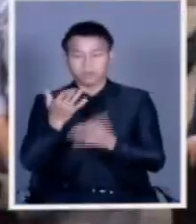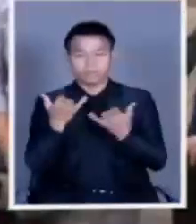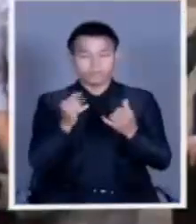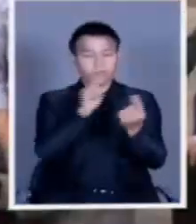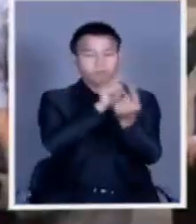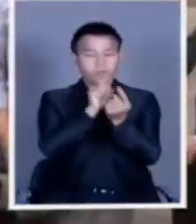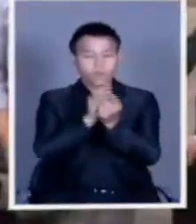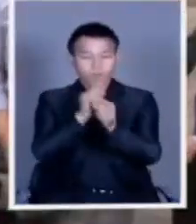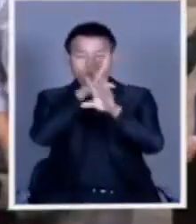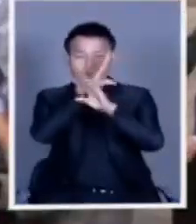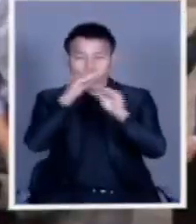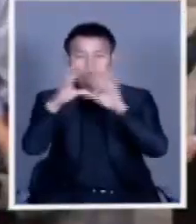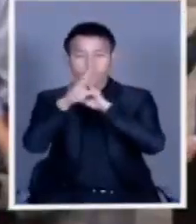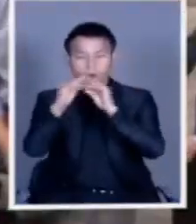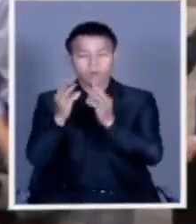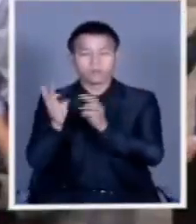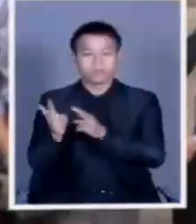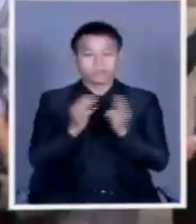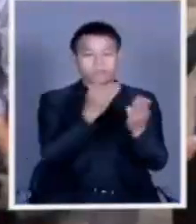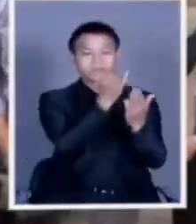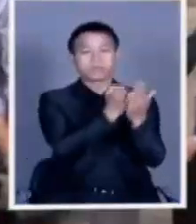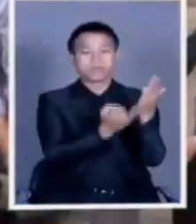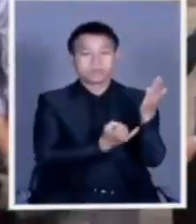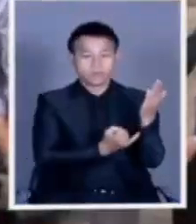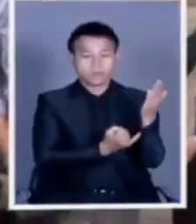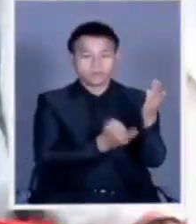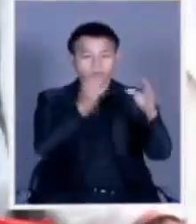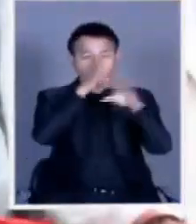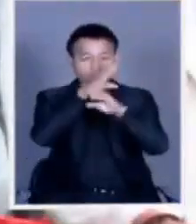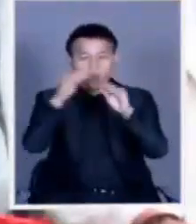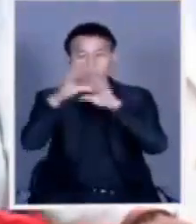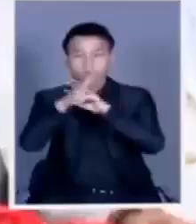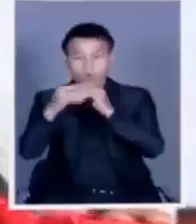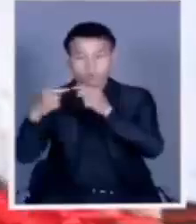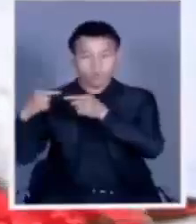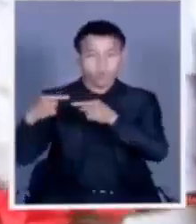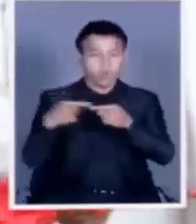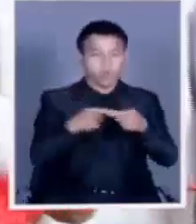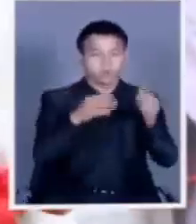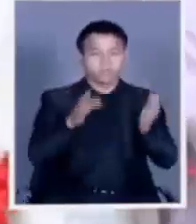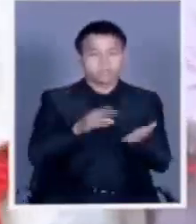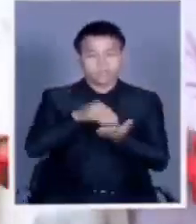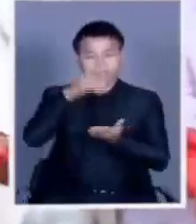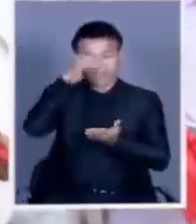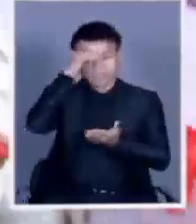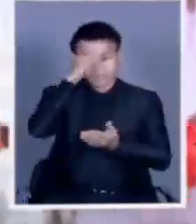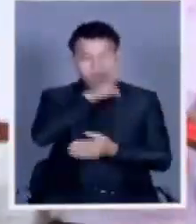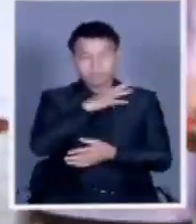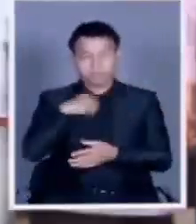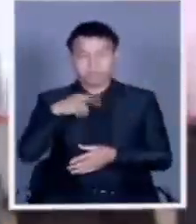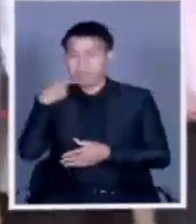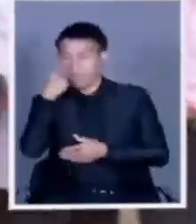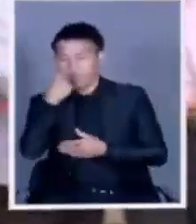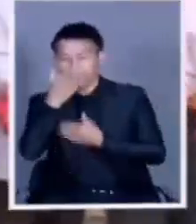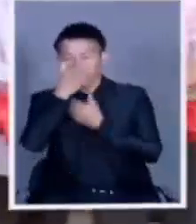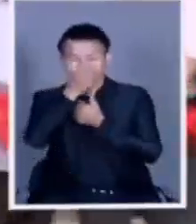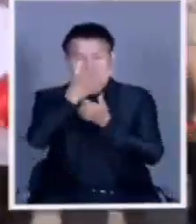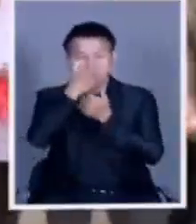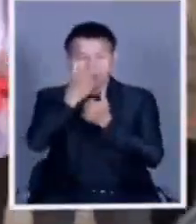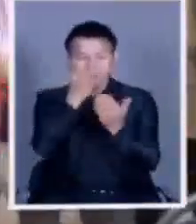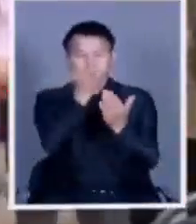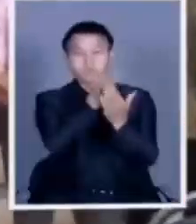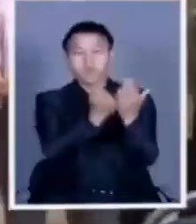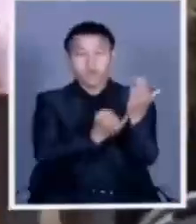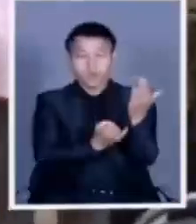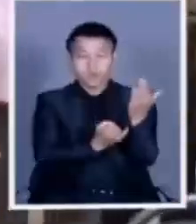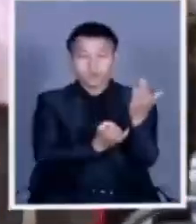ฮู้ด้านจิตรกรรมห่วมสมัยไปสู่บรรดานักเรียนนักศึกษาและผู้ที่มีความสนใจมักหักง